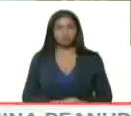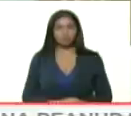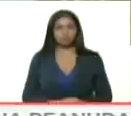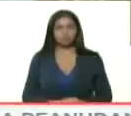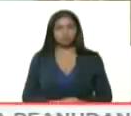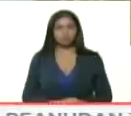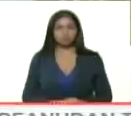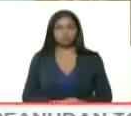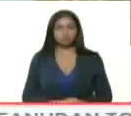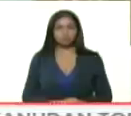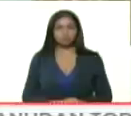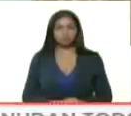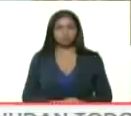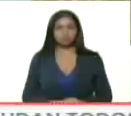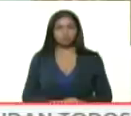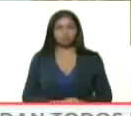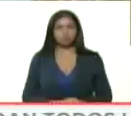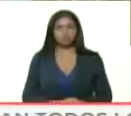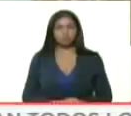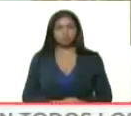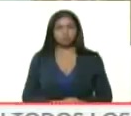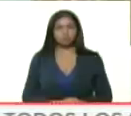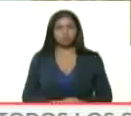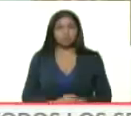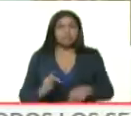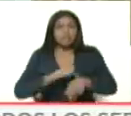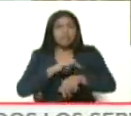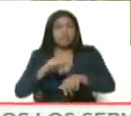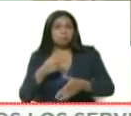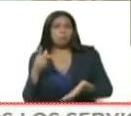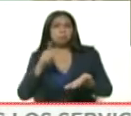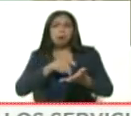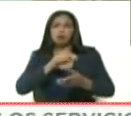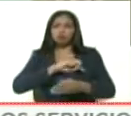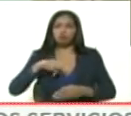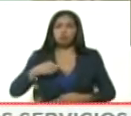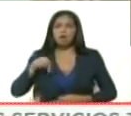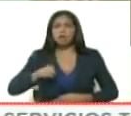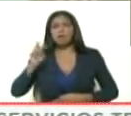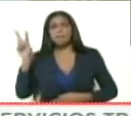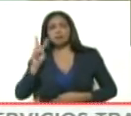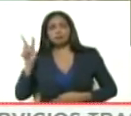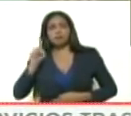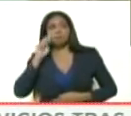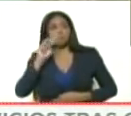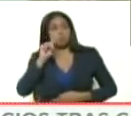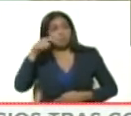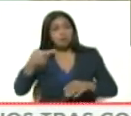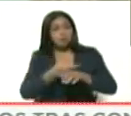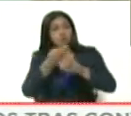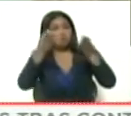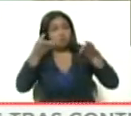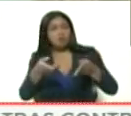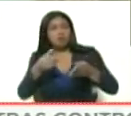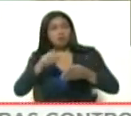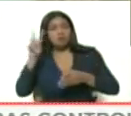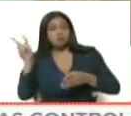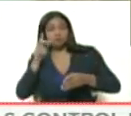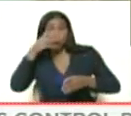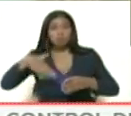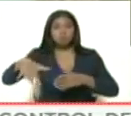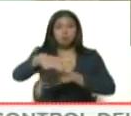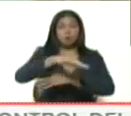抗疫应该做出了非常巨大的努力，目前疫情已经得到了有效的控制，也保护了人民的生命健康。 En este periodo también hemos visto al gobierno de Venezuela y del pueblo